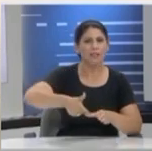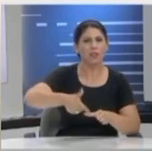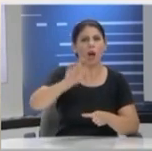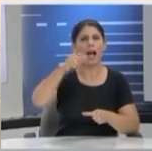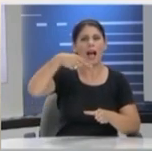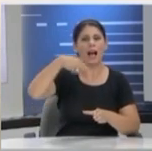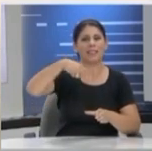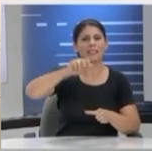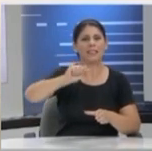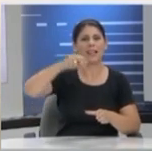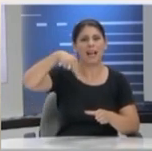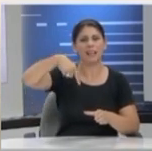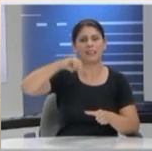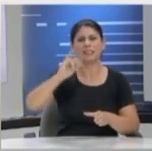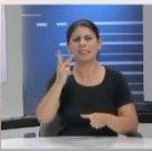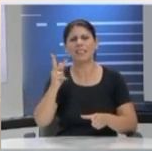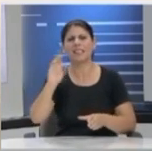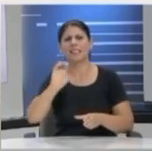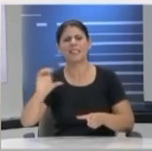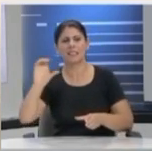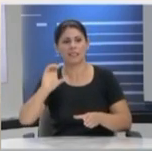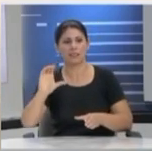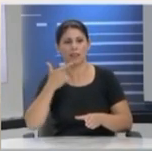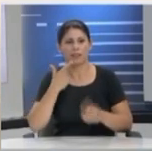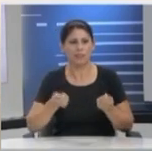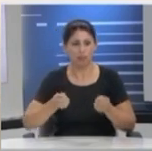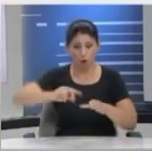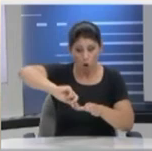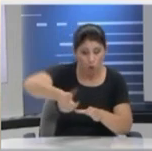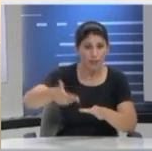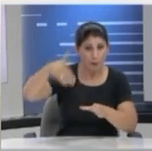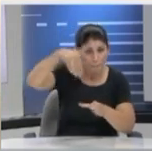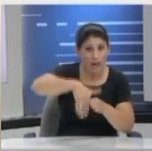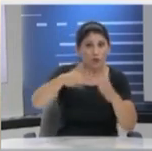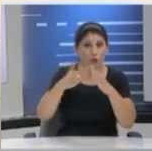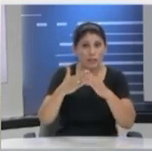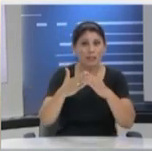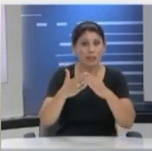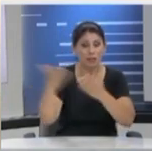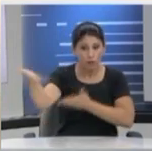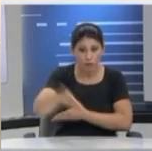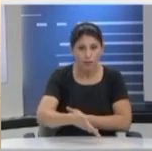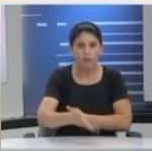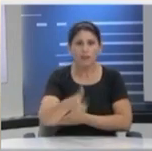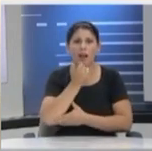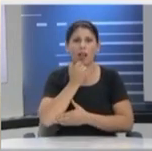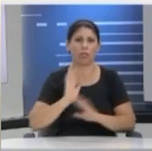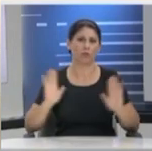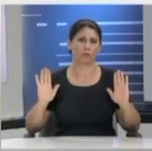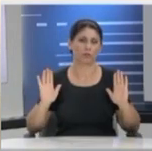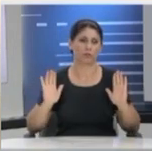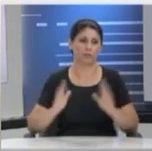καζίνο? Το έχετε καταλάβει αυτό? Έχετε καταλάβει ότι βάζετε τη λουρέτα μέσα στο σπίτι του ανθρώπου? Είναι